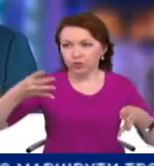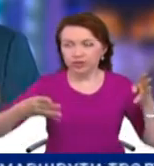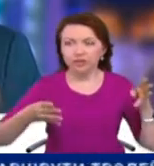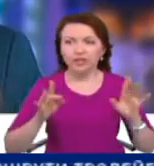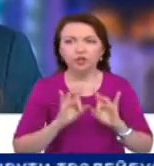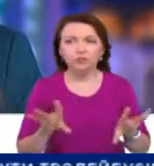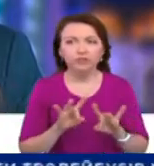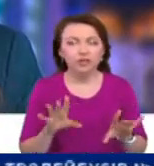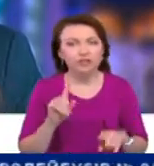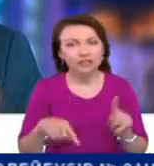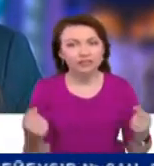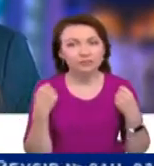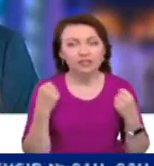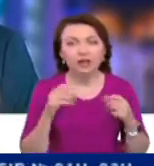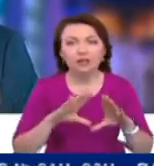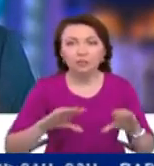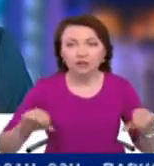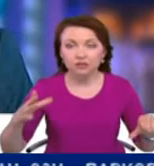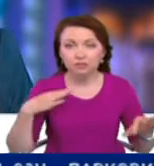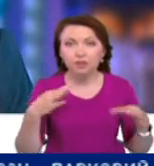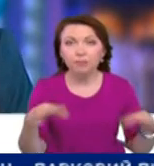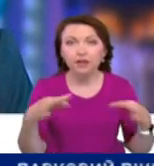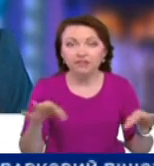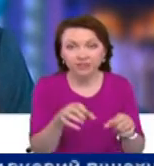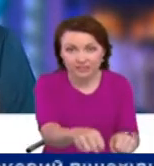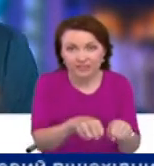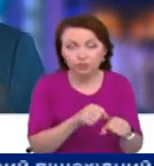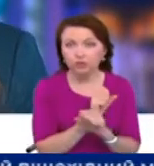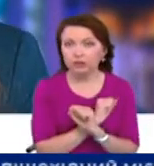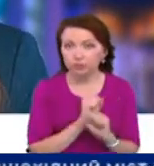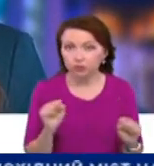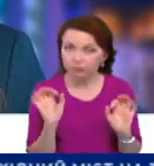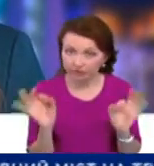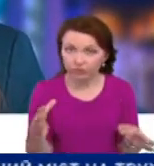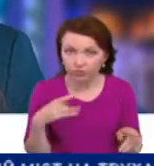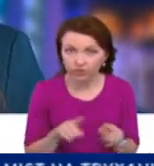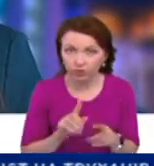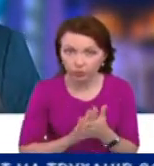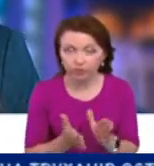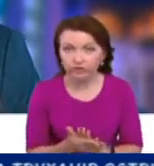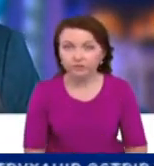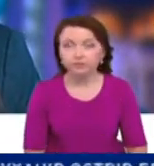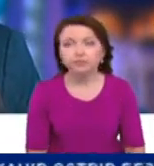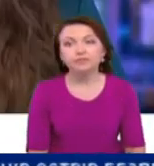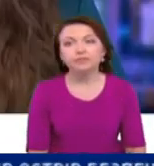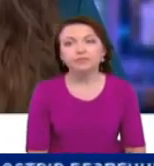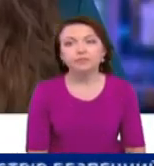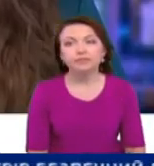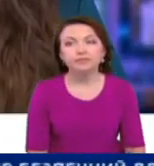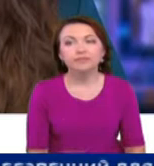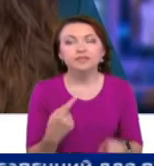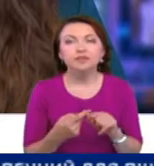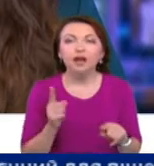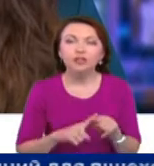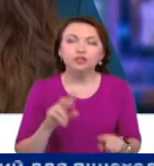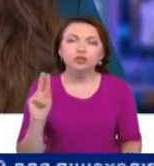Розповідали деякі спортсмени, що у них на матрацах була плівка, яку не можна знімати. Це правда були такі умови? Но этот